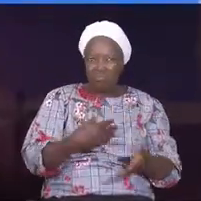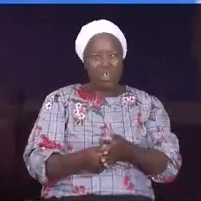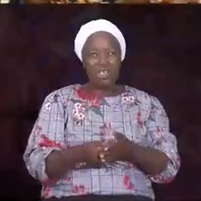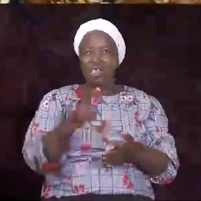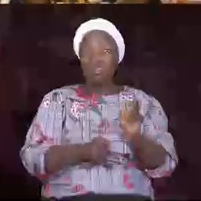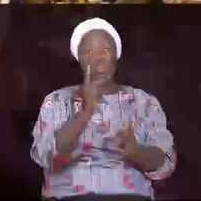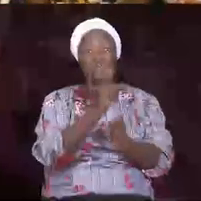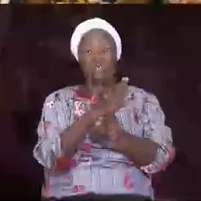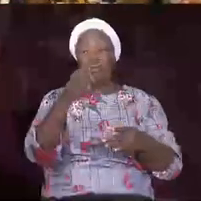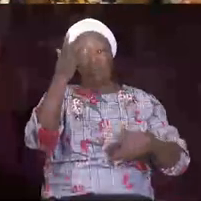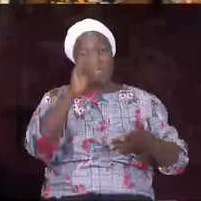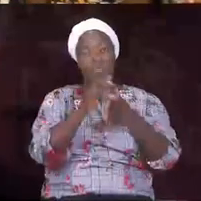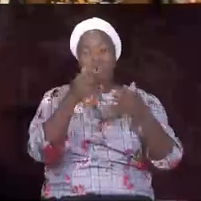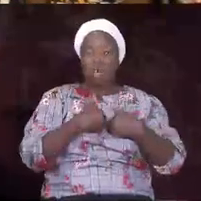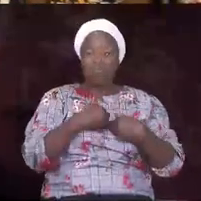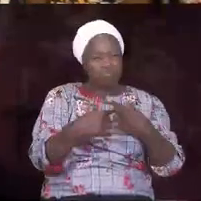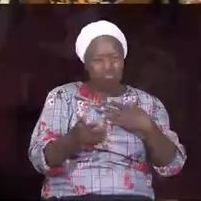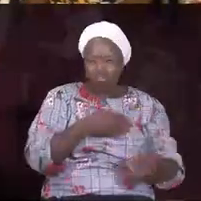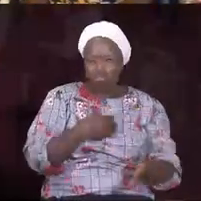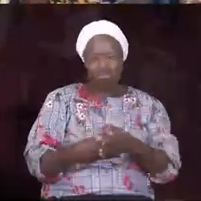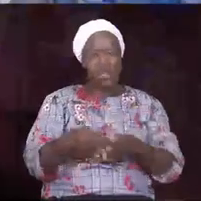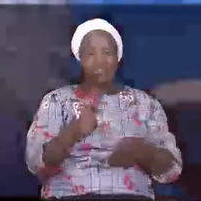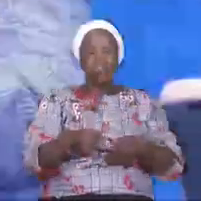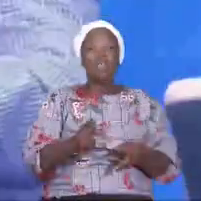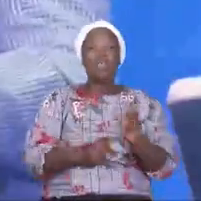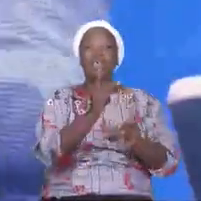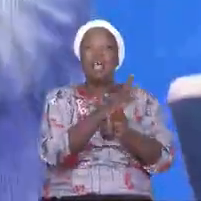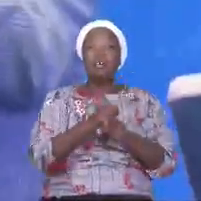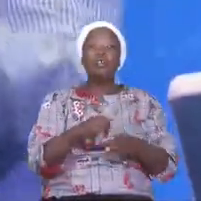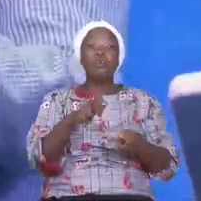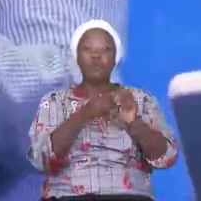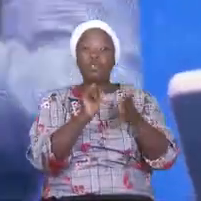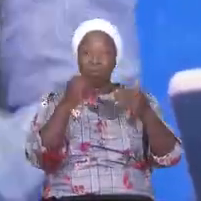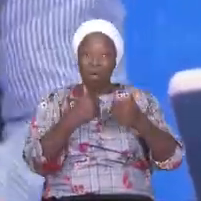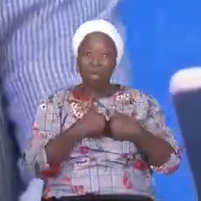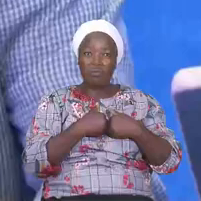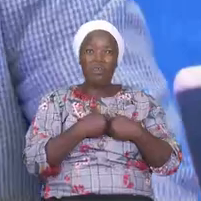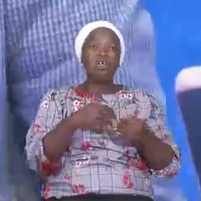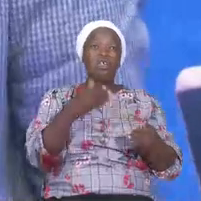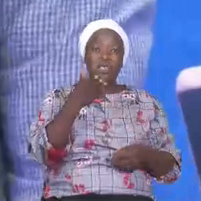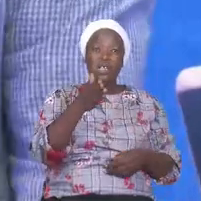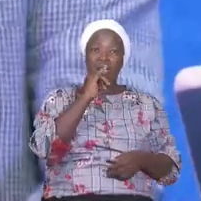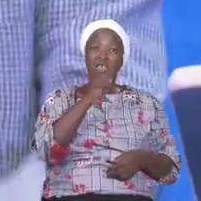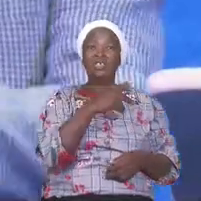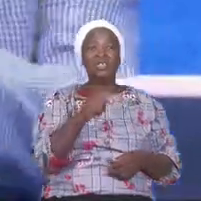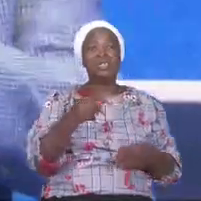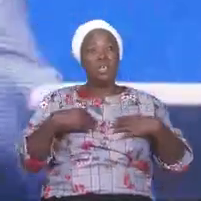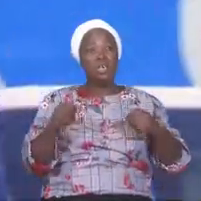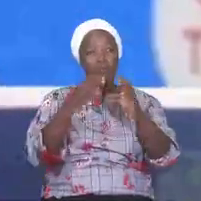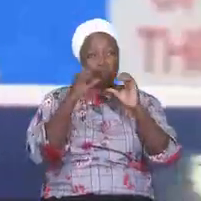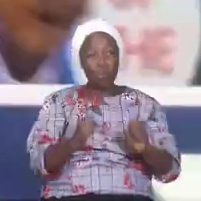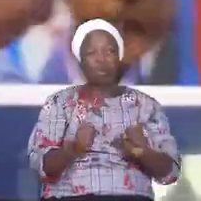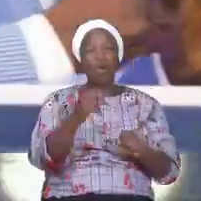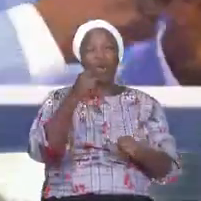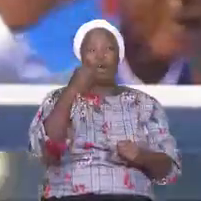guérison viendra pour toi. Peu importe le type de maladie que tu as, peu importe le type d'infirmité que